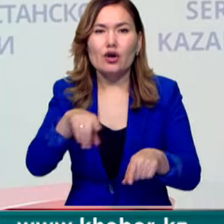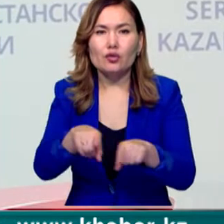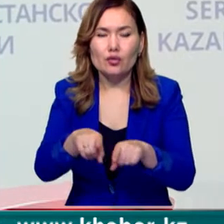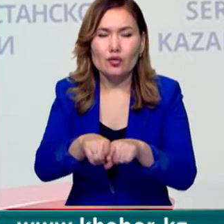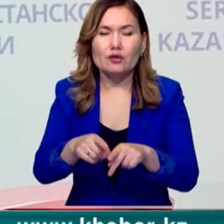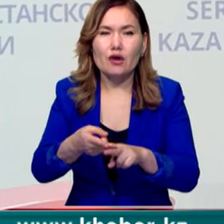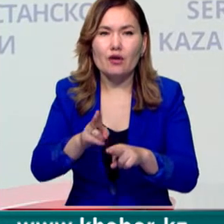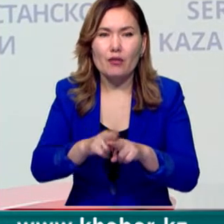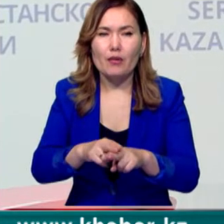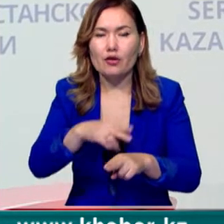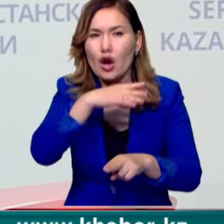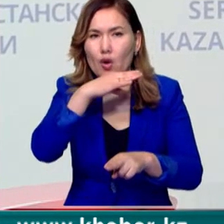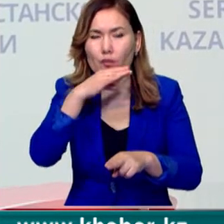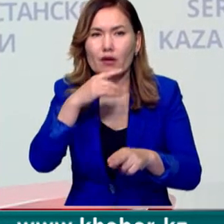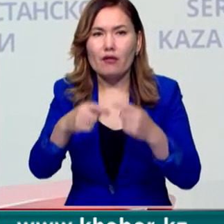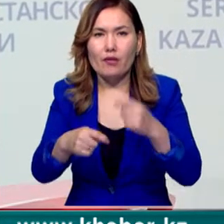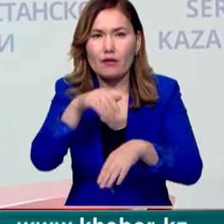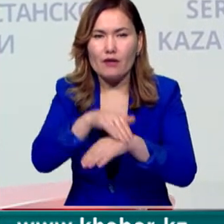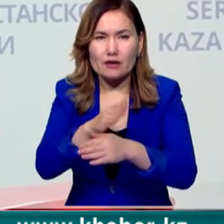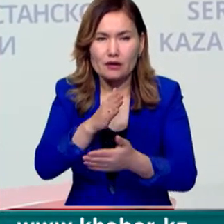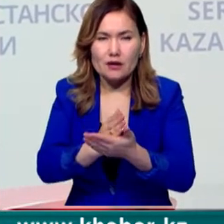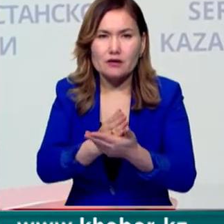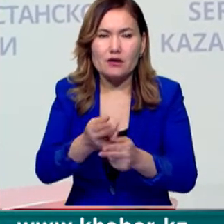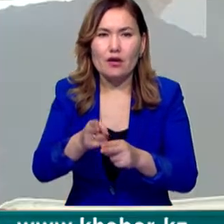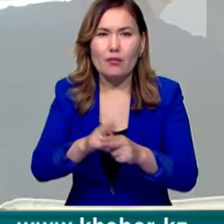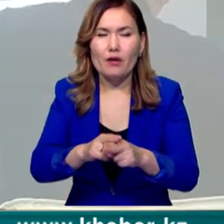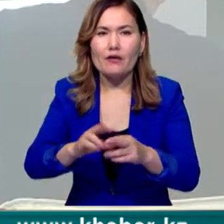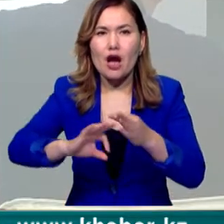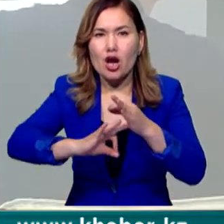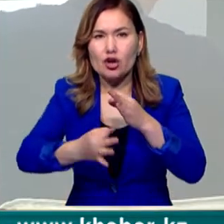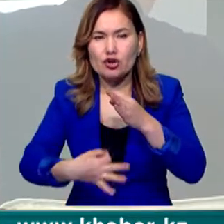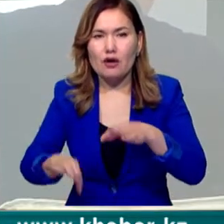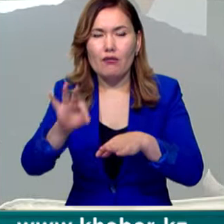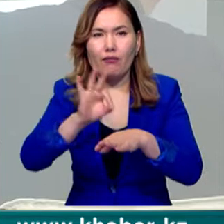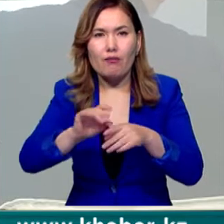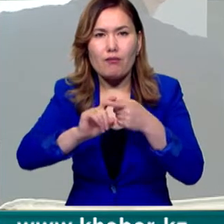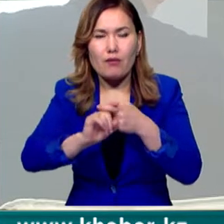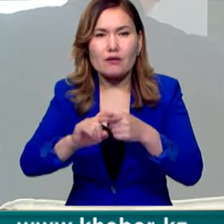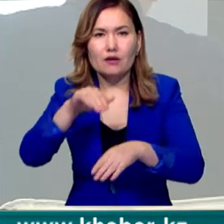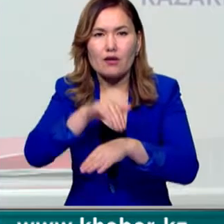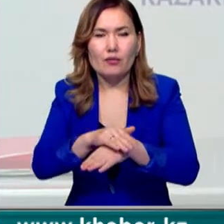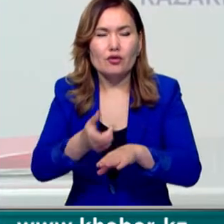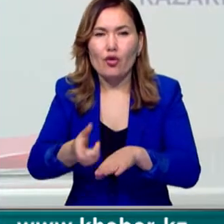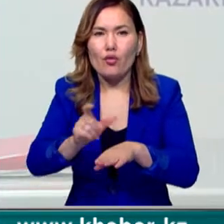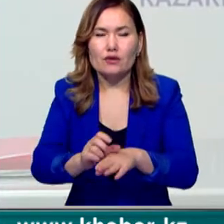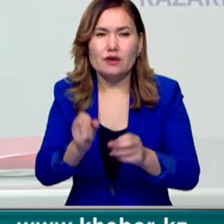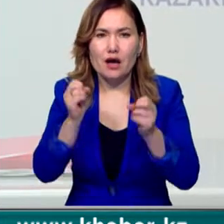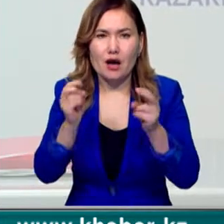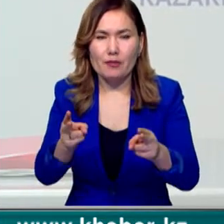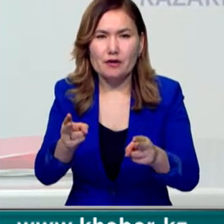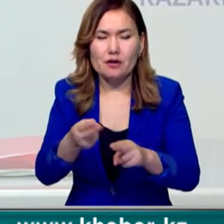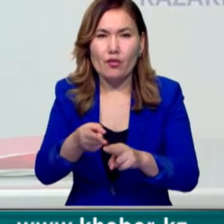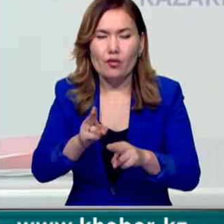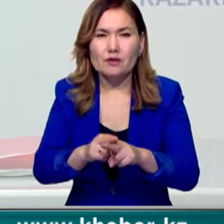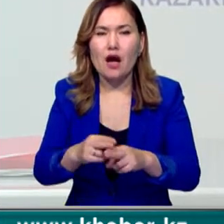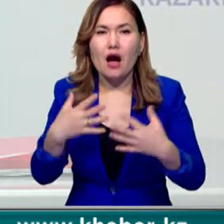солардан анықталған. Мысалы, ішек бактериялары. Олар, жаңа айттым, олар адамға қауіпті болып